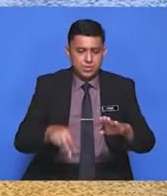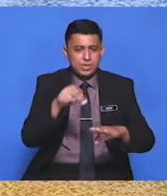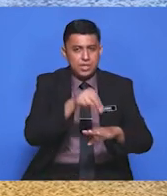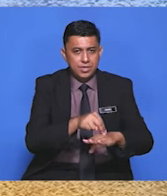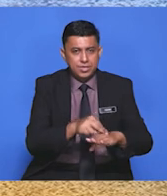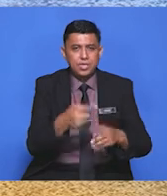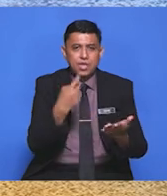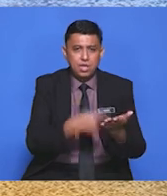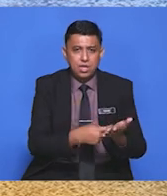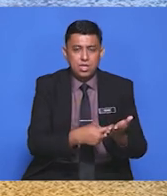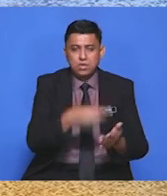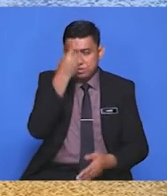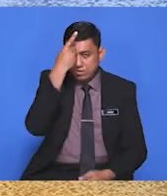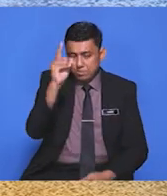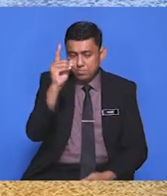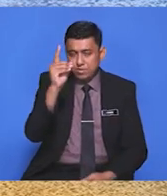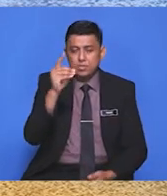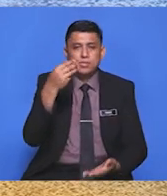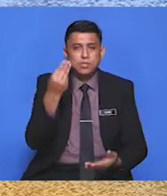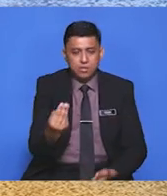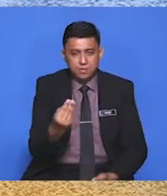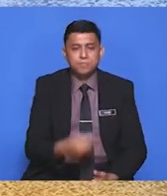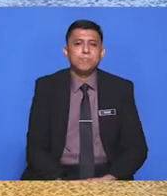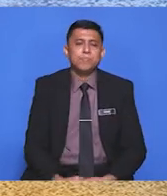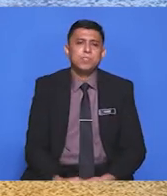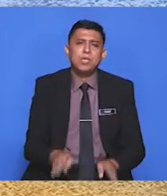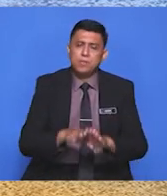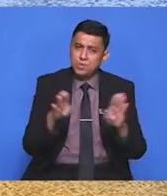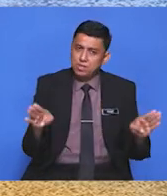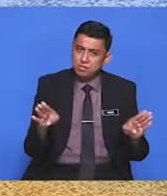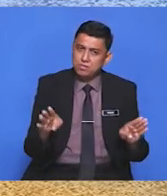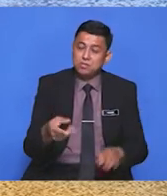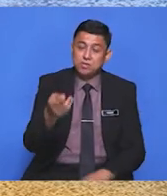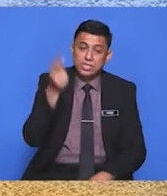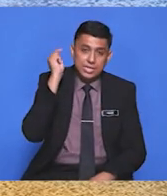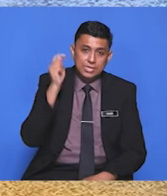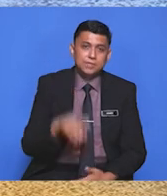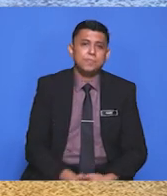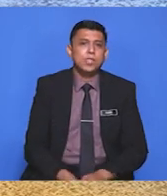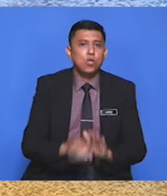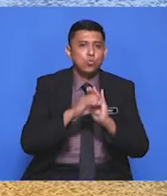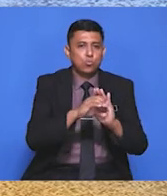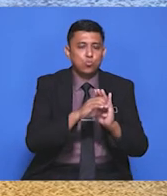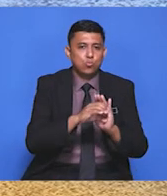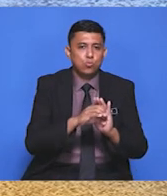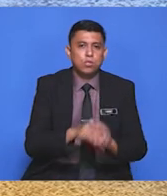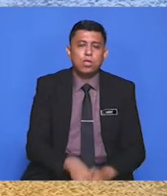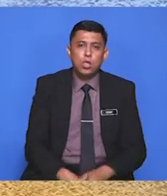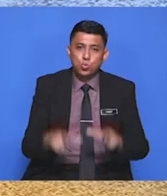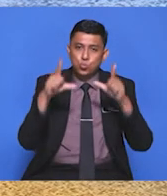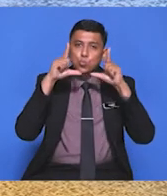harga sedikit demi sedikit. Berbeza dengan pendekatan. Contohnya, pengeluar